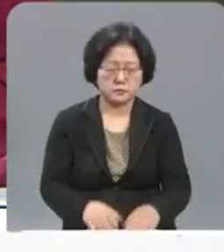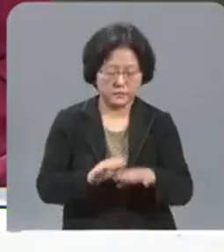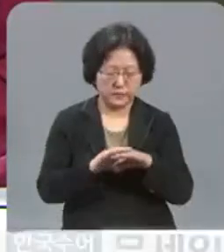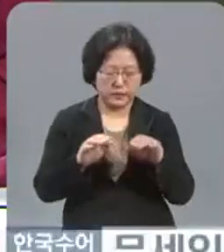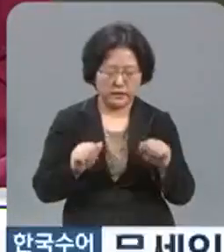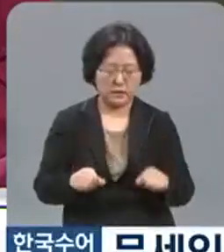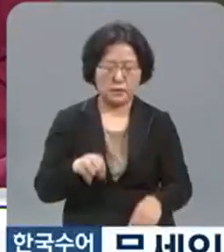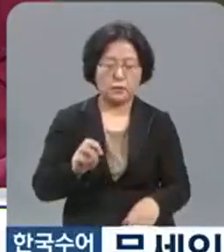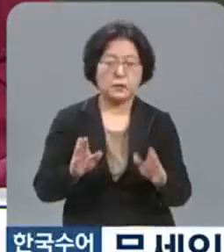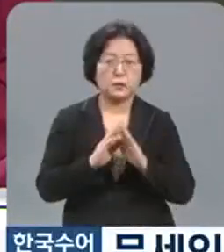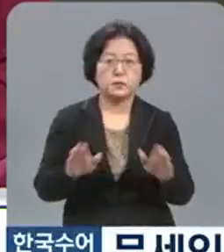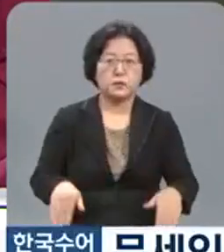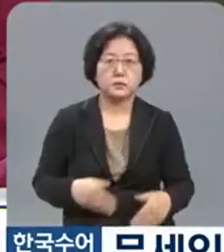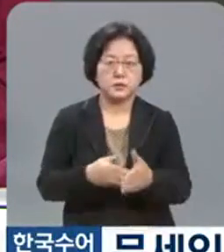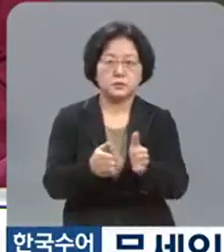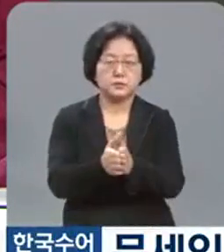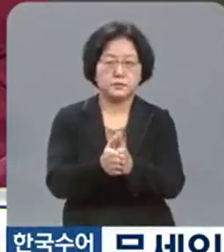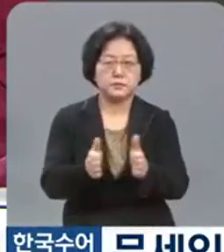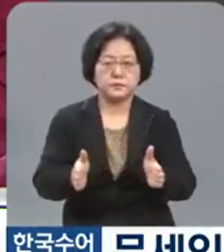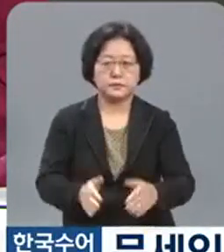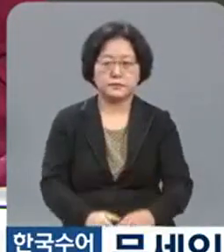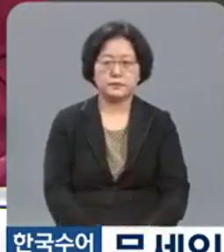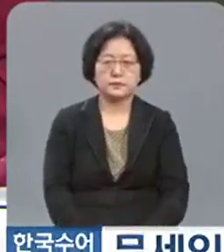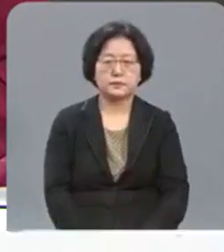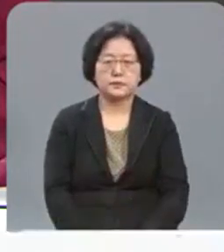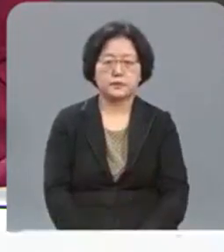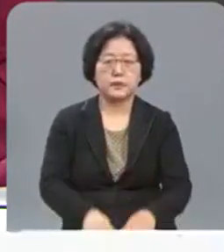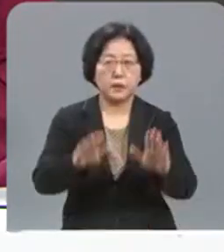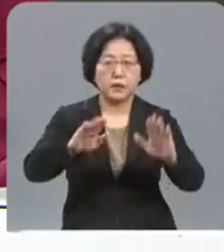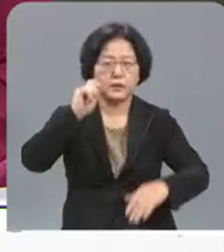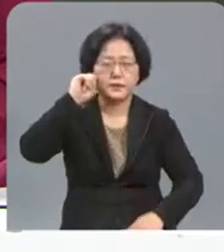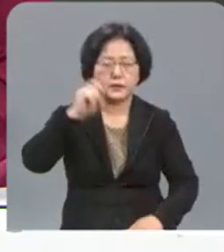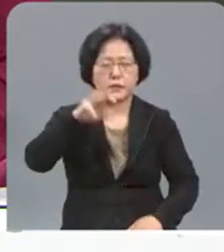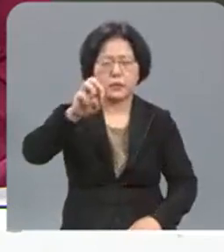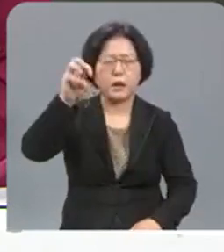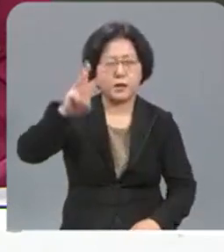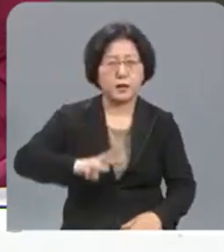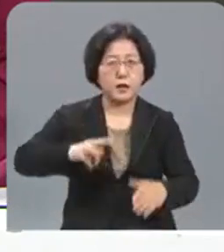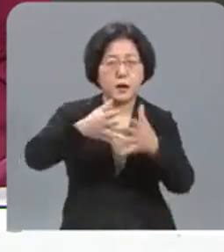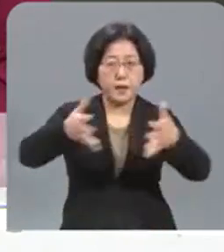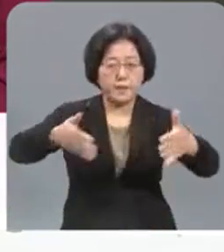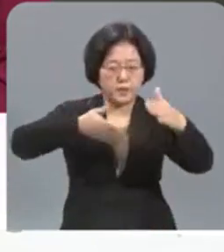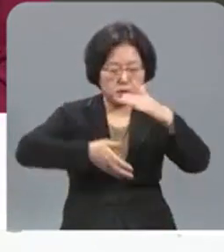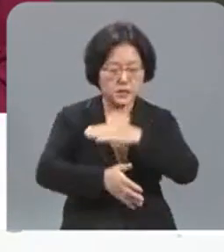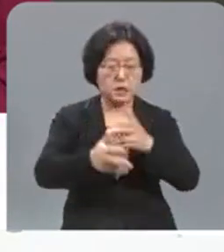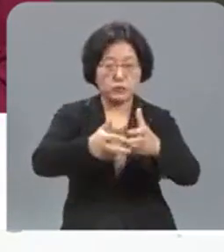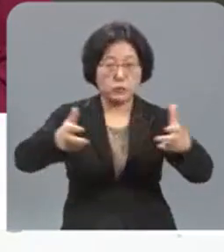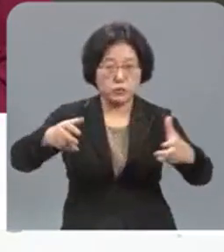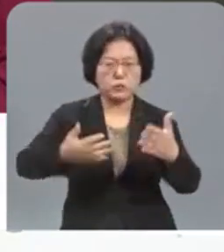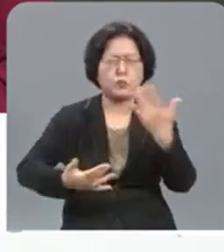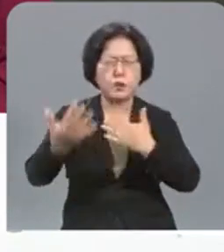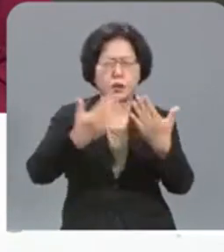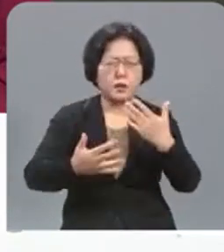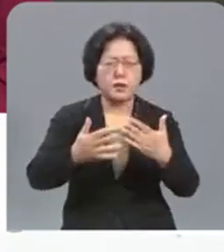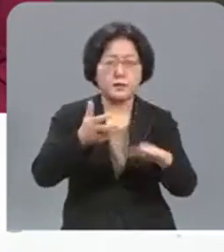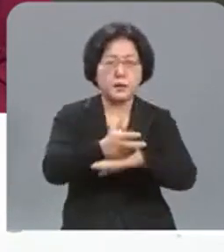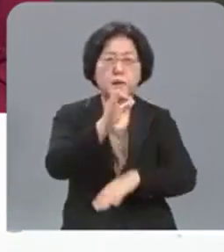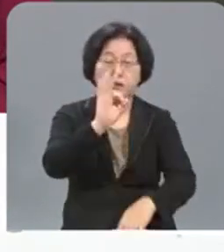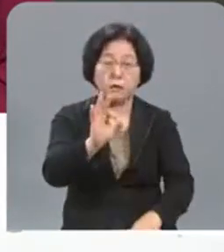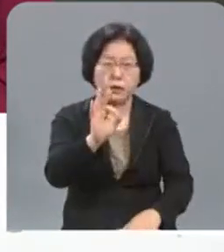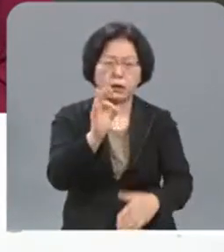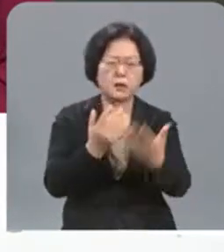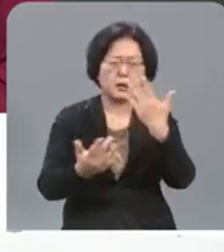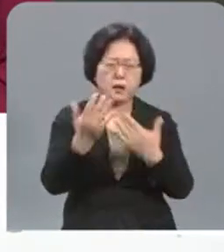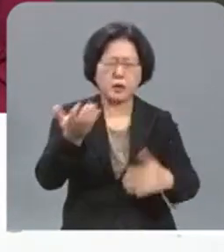여러분 안녕하십니까? 광주 전남권 KBS 9시 뉴스입니다. 오늘 새벽 광양의 한 아파트 지하주차장에서 불이 나 차량 10대가